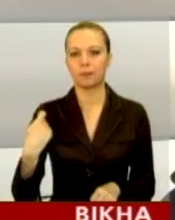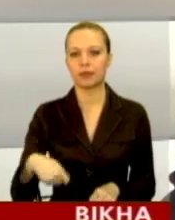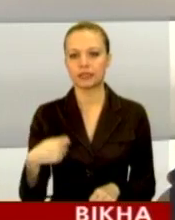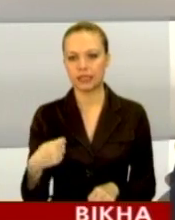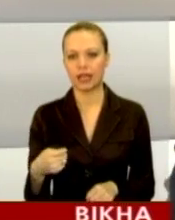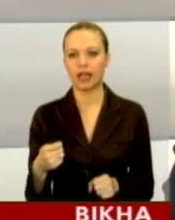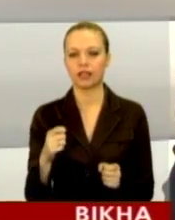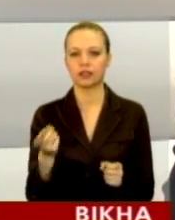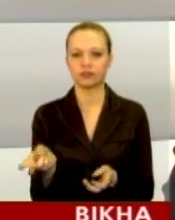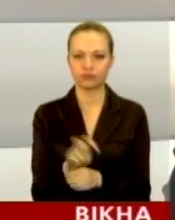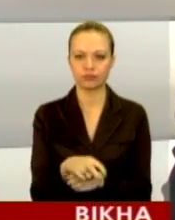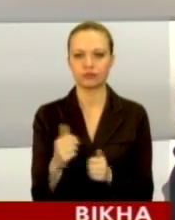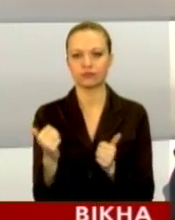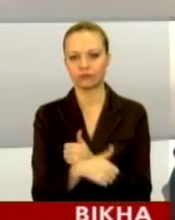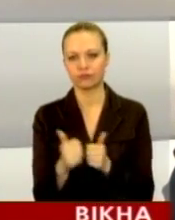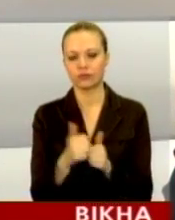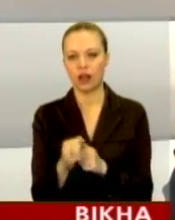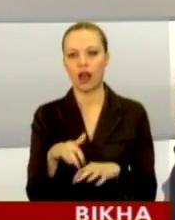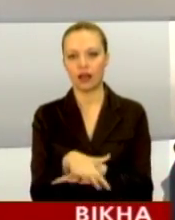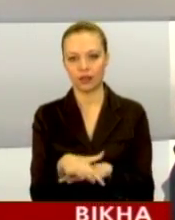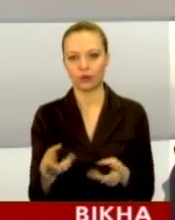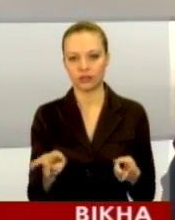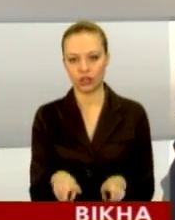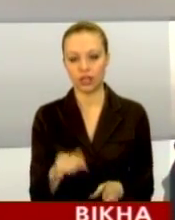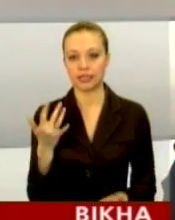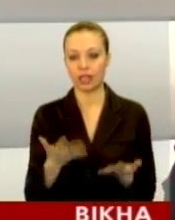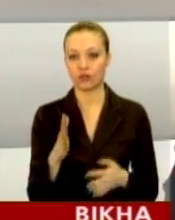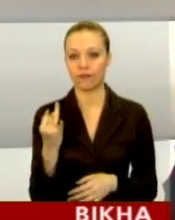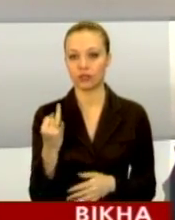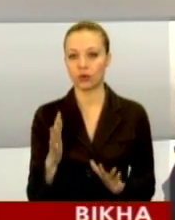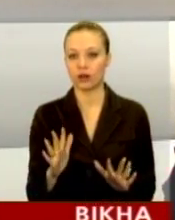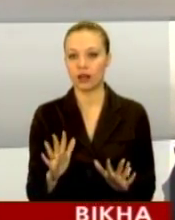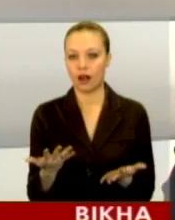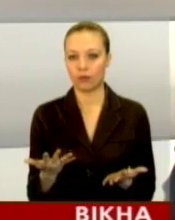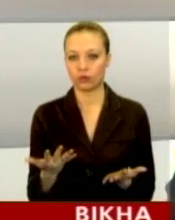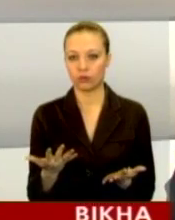Президенти приходять і відходять, а народ залишається. І якщо в історії раптом